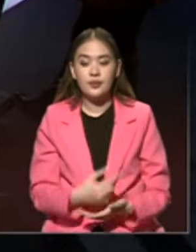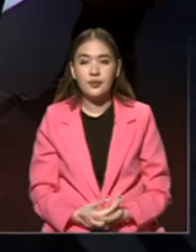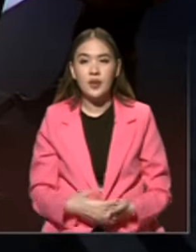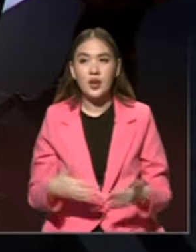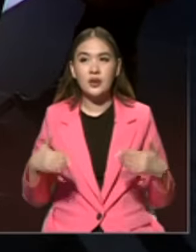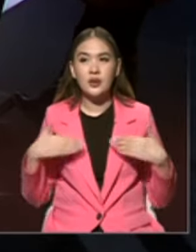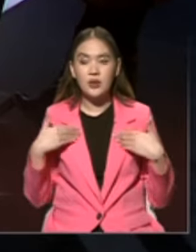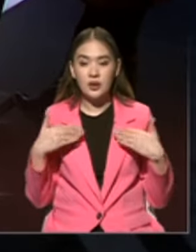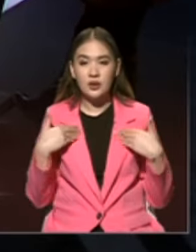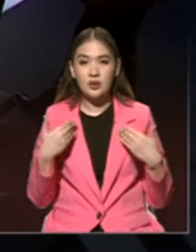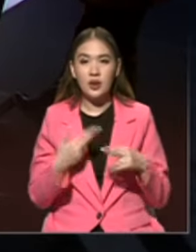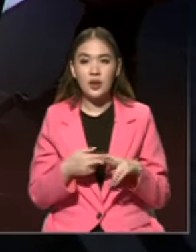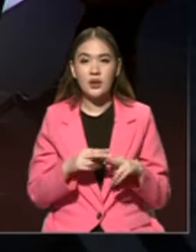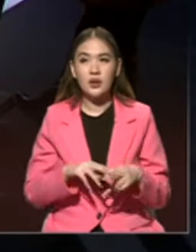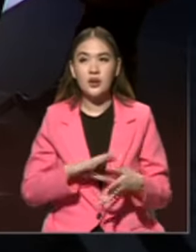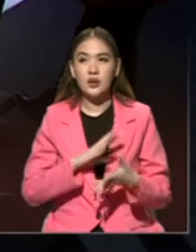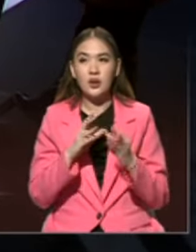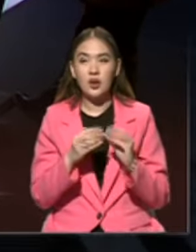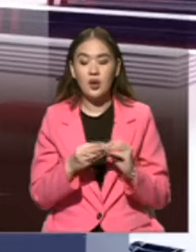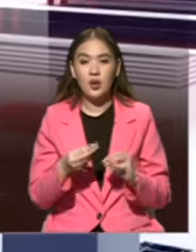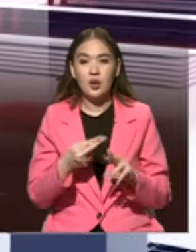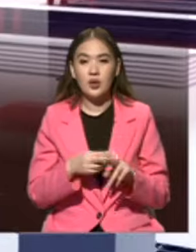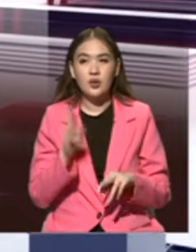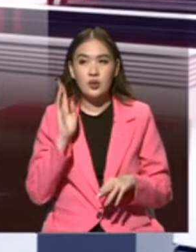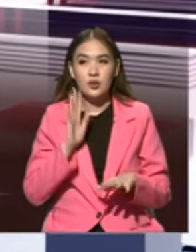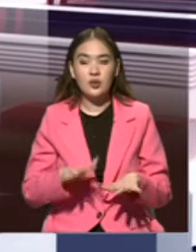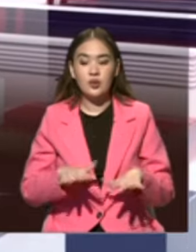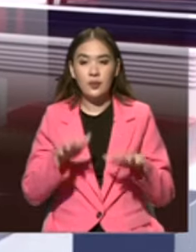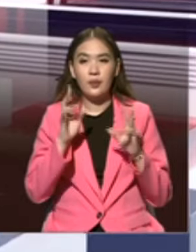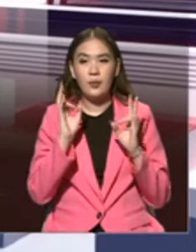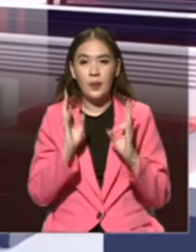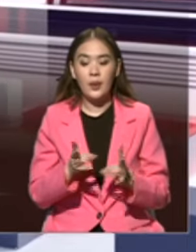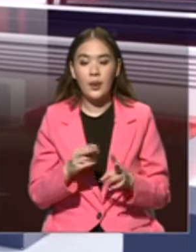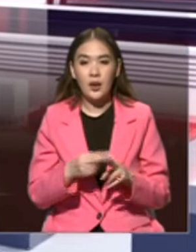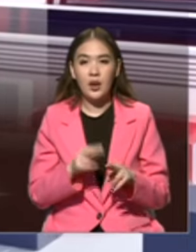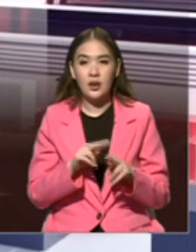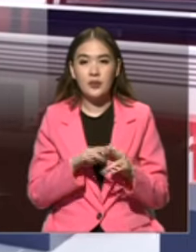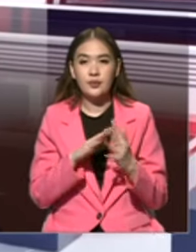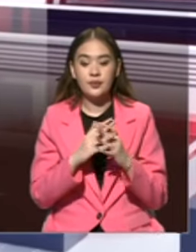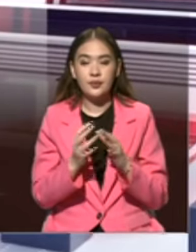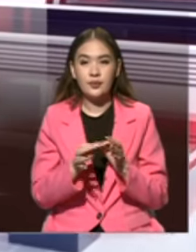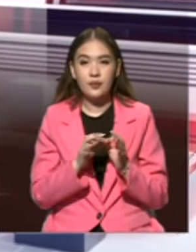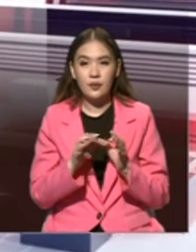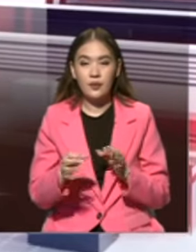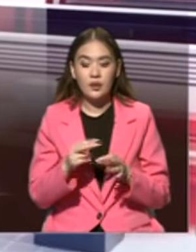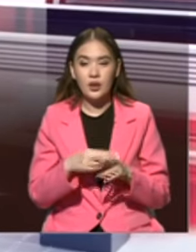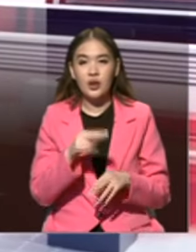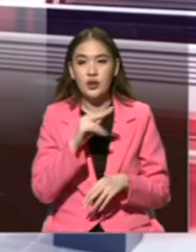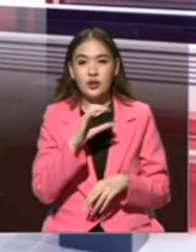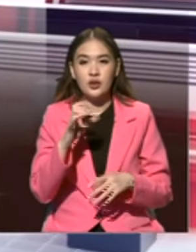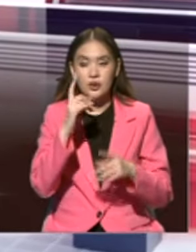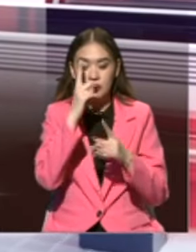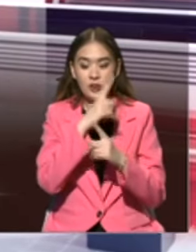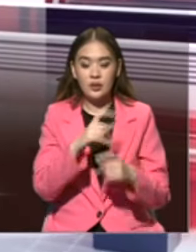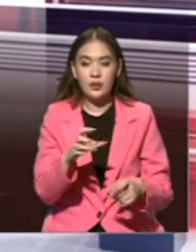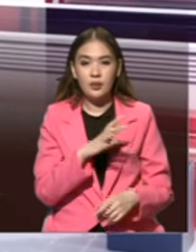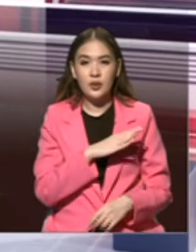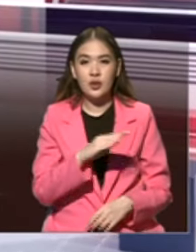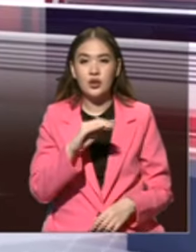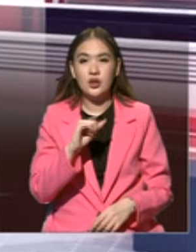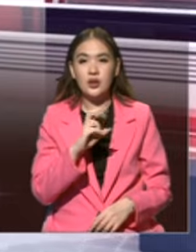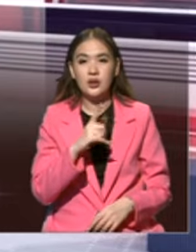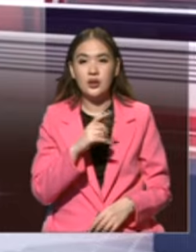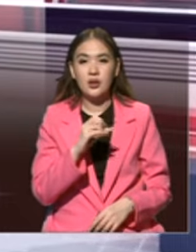Саламатсыздар. Енді бізде су тасқынынан зардап шеккен аудан болып есептеледі. Төтенше жағдай жарияланды Жангелді ауданы